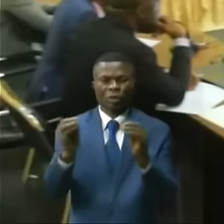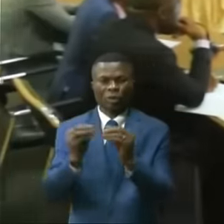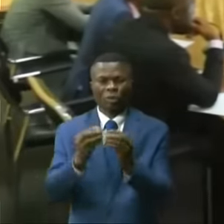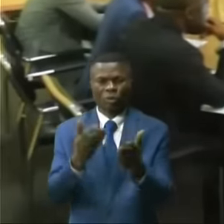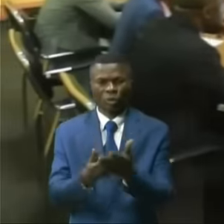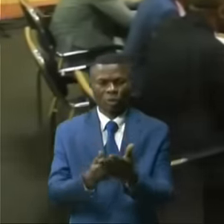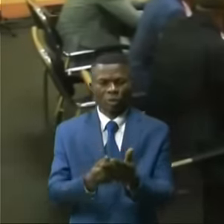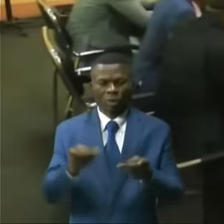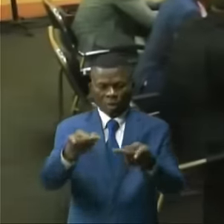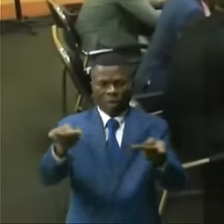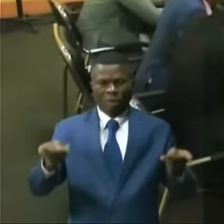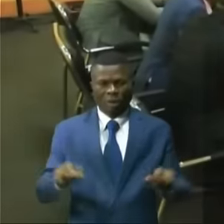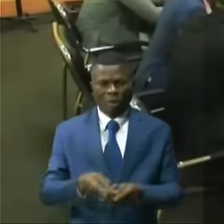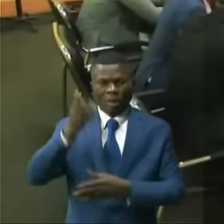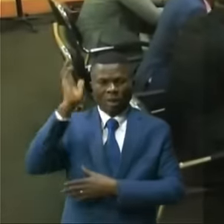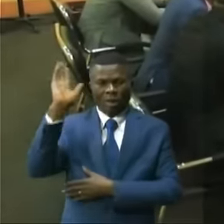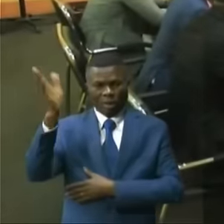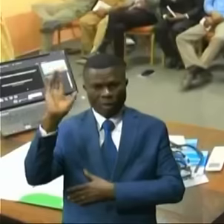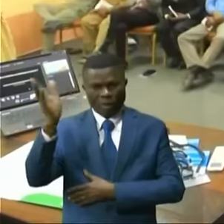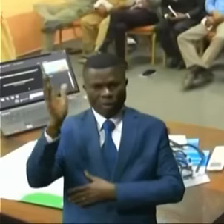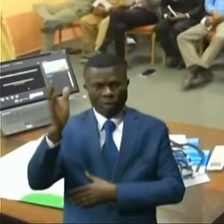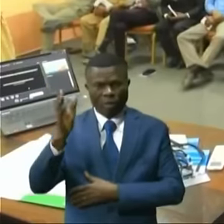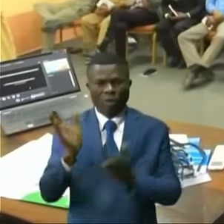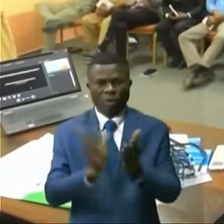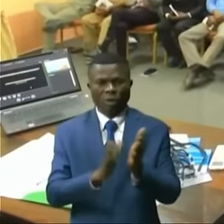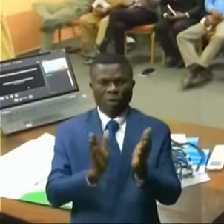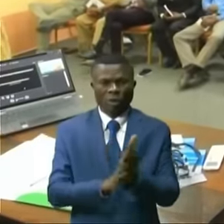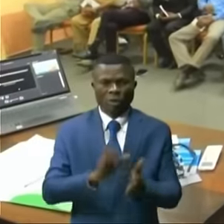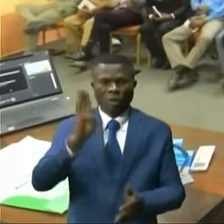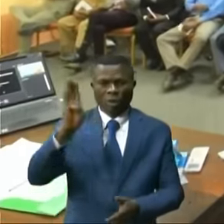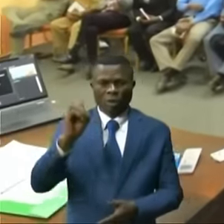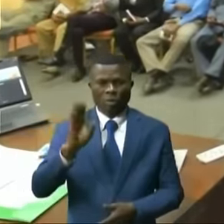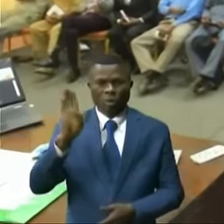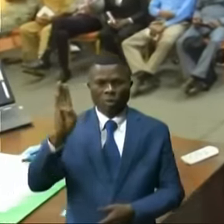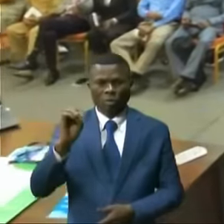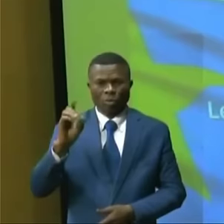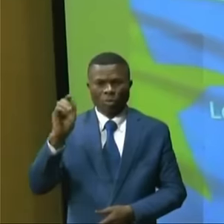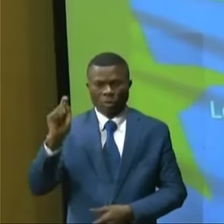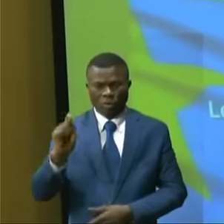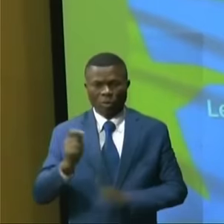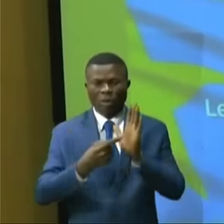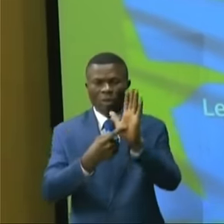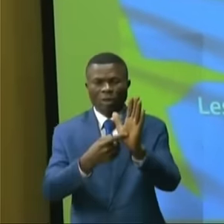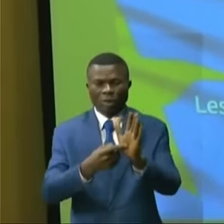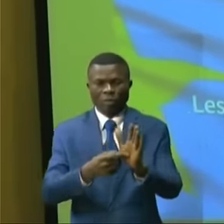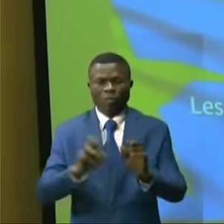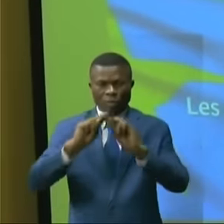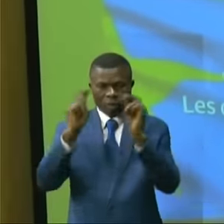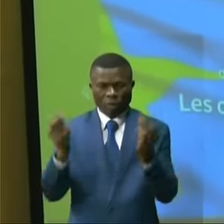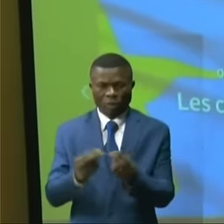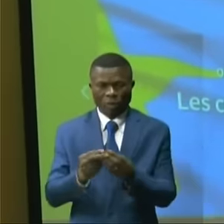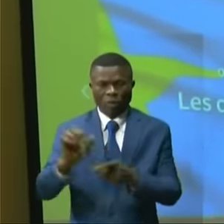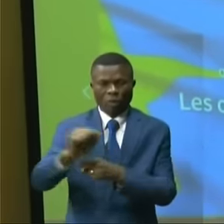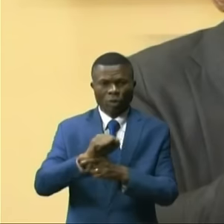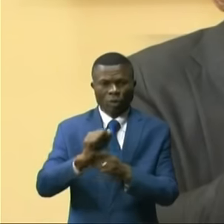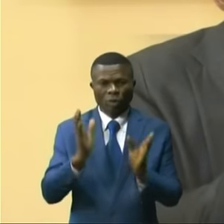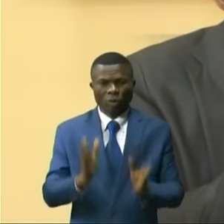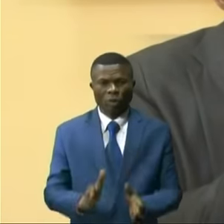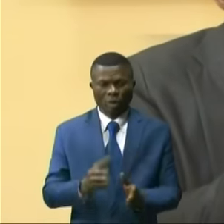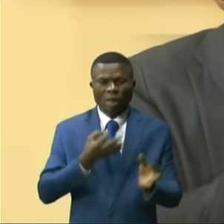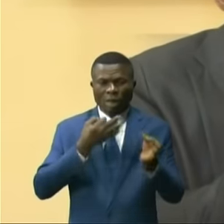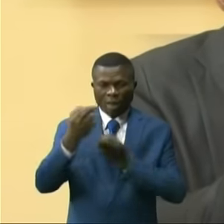dans une de salles de conférences du collège Boboto au menu Présentation de la plateforme de stage